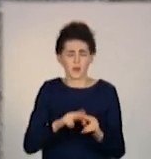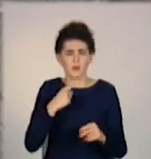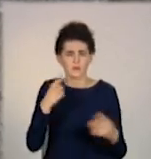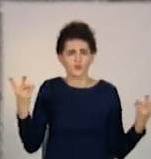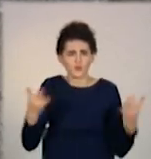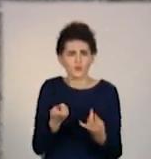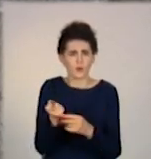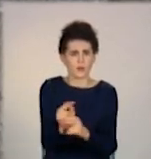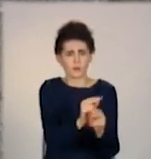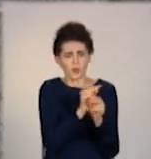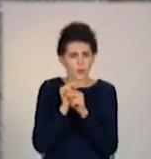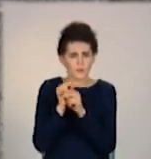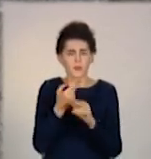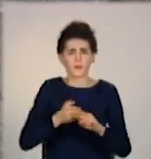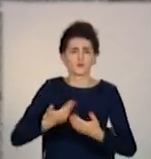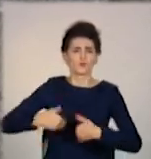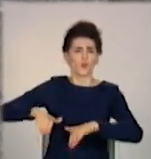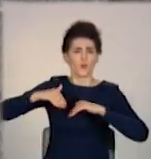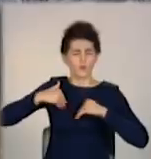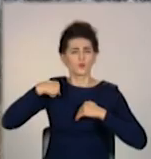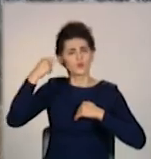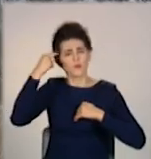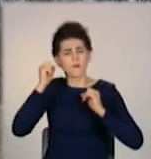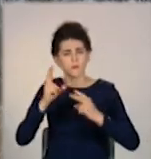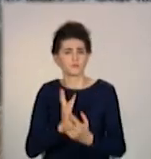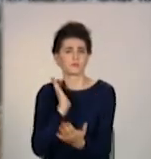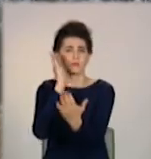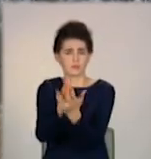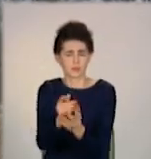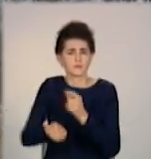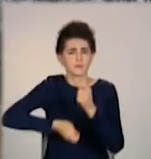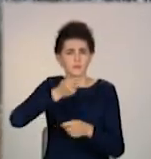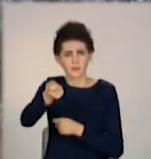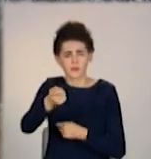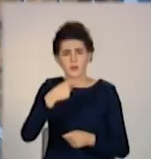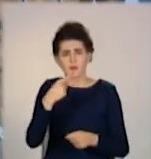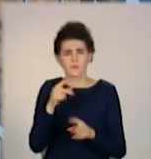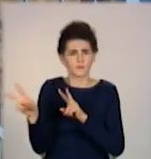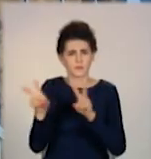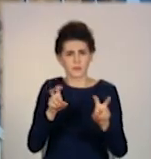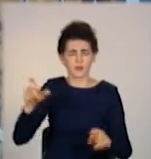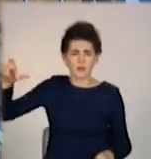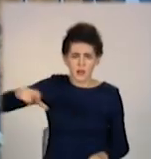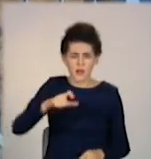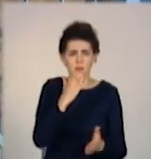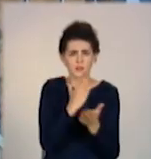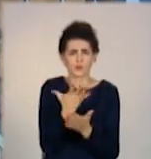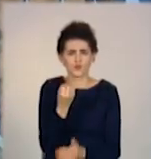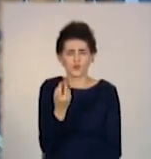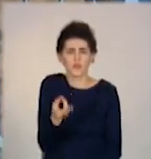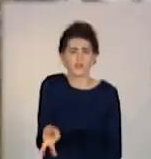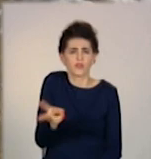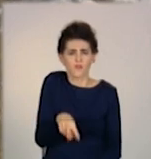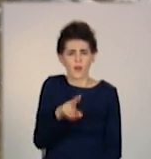Також пропозиції наші направлені туди. За словами посадовця, крім Клибанбикської, в області існує ще дві